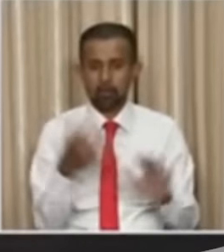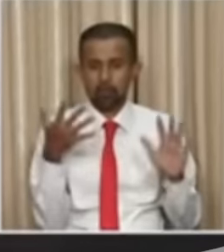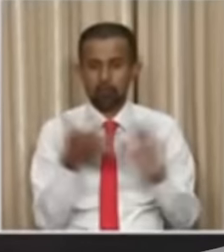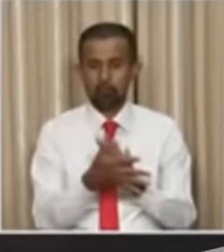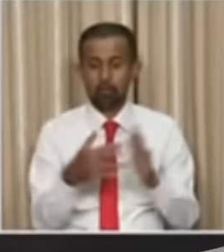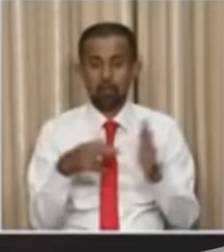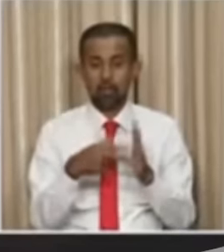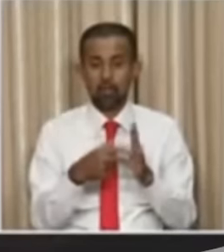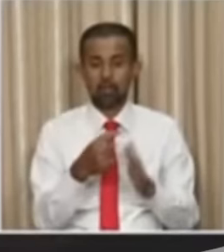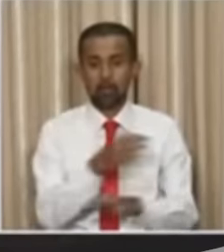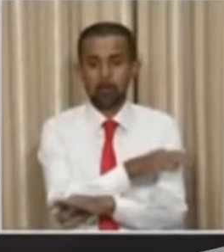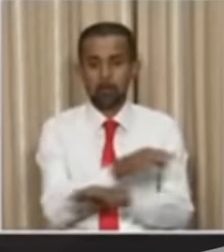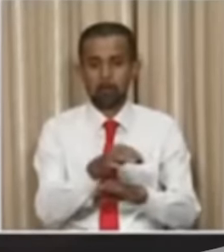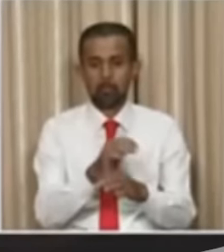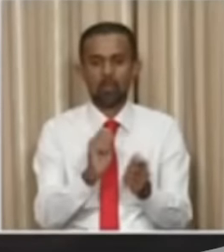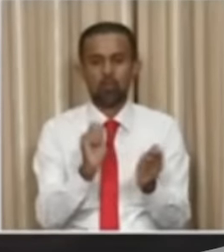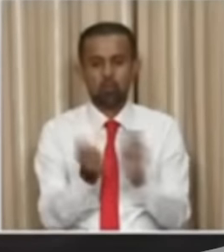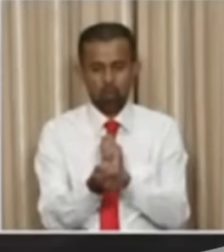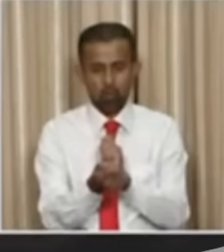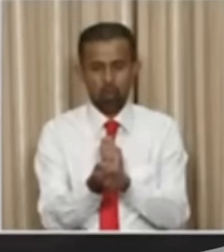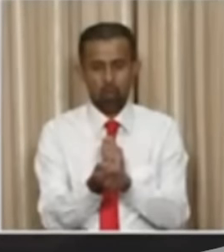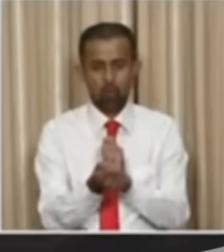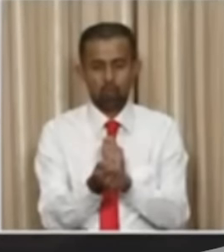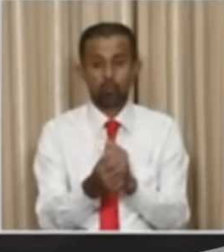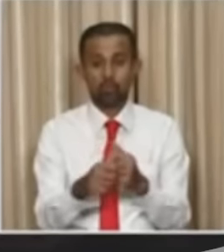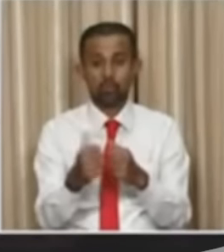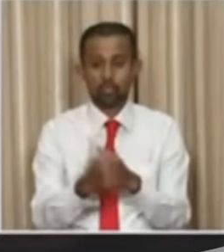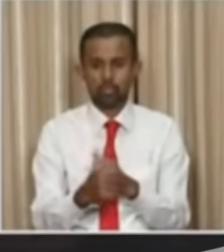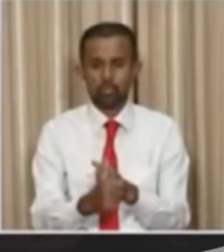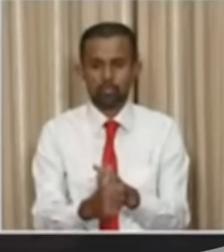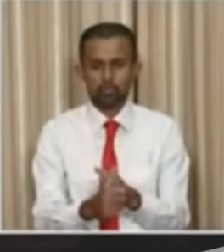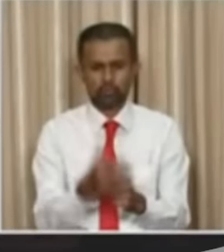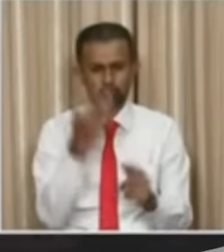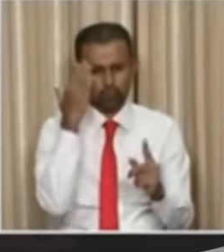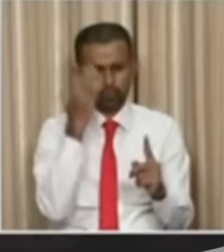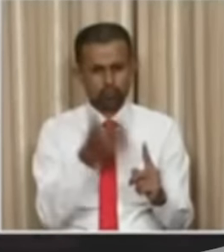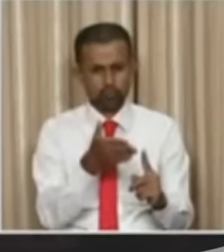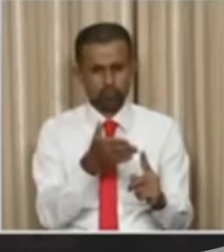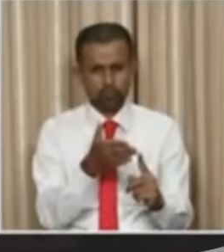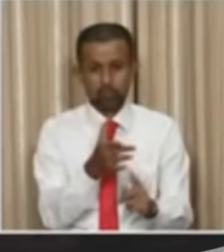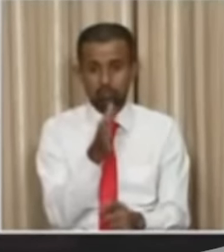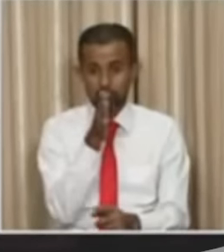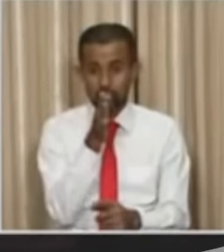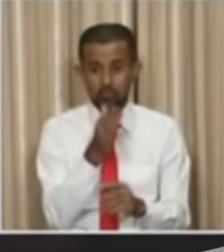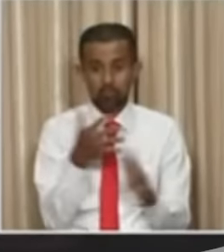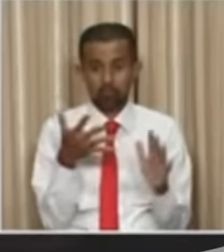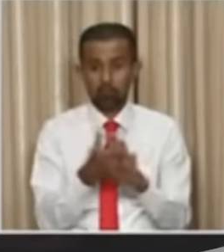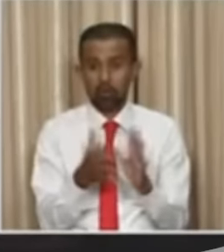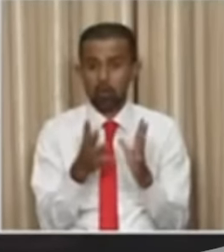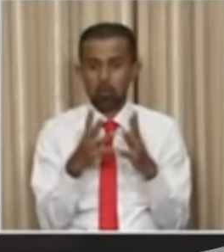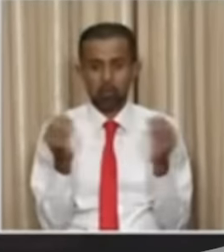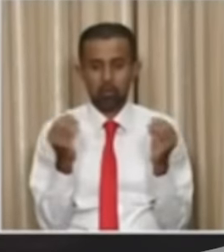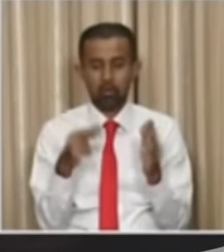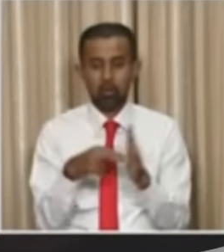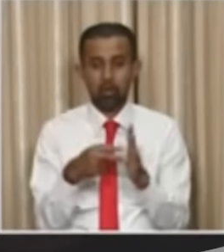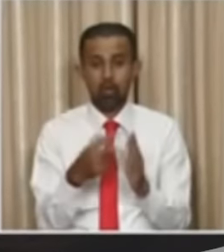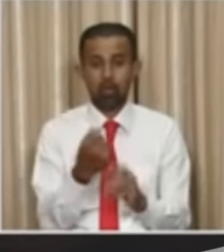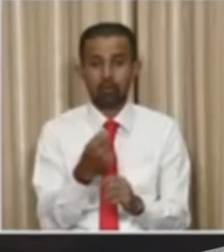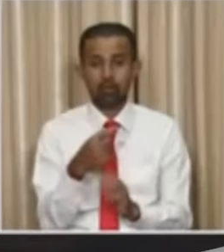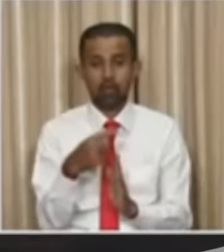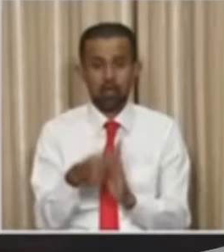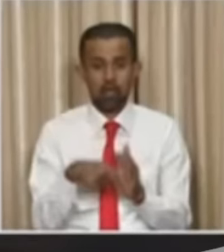ආර්ථික ක්‍රමය අනිවාර්යෙන් වෙනස් කළ යුතුයි. නිෂ්පාදනයේ මත පදනම් වෙච්ච වංචාවෙන් දූෂණයෙන් තොර වෙච්ච ආර්ථික ක්‍රමයක් රට